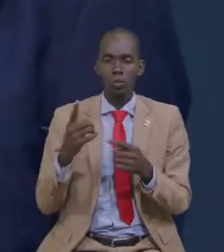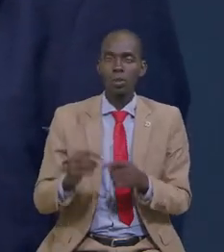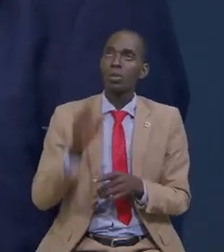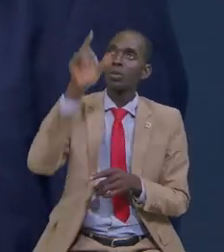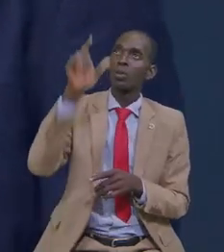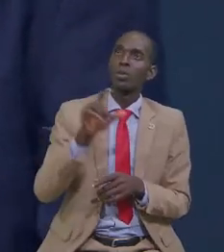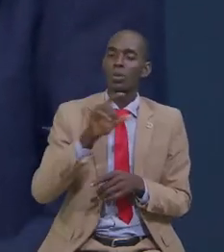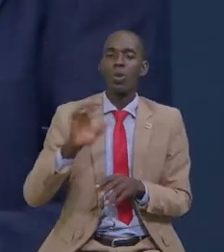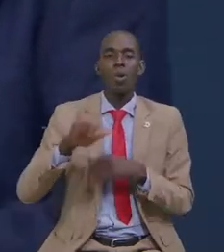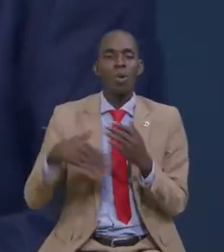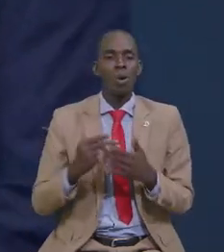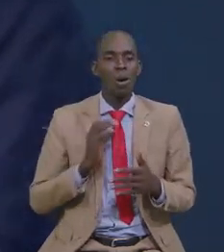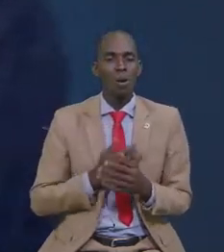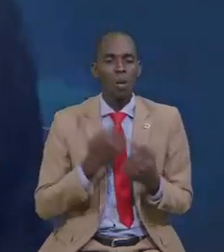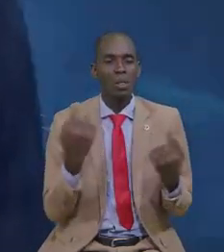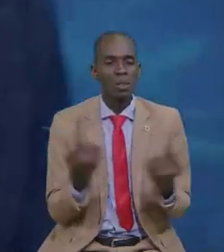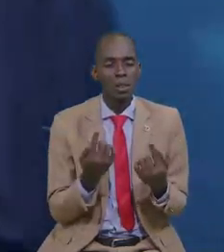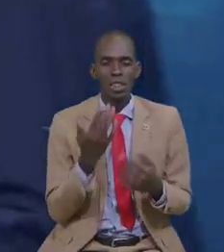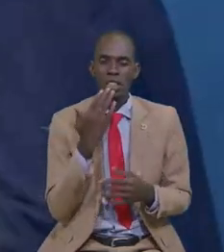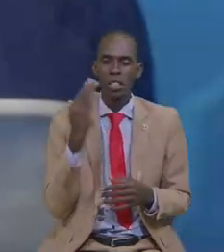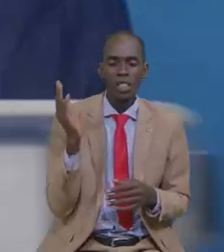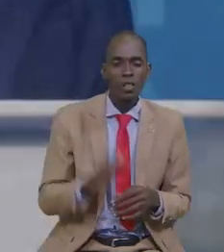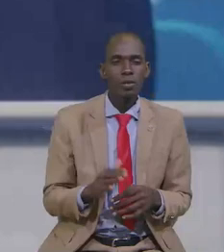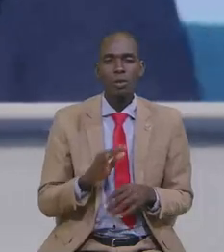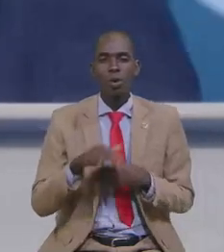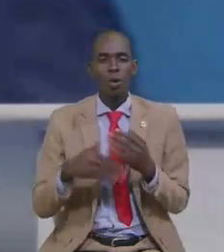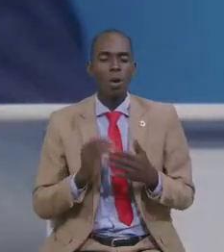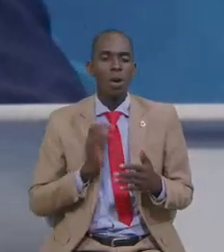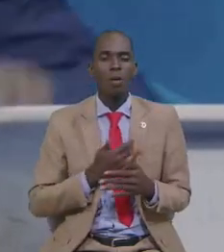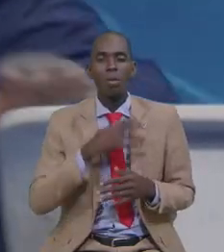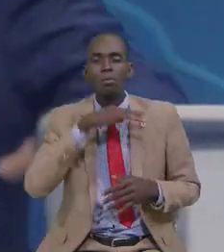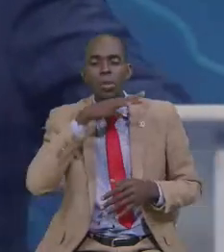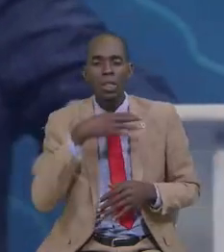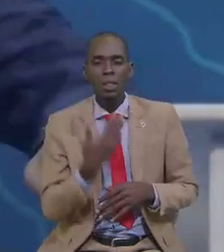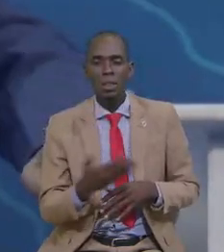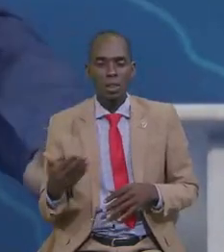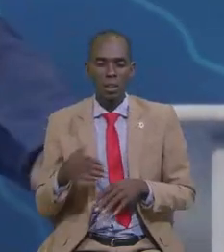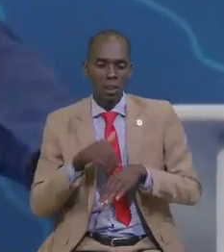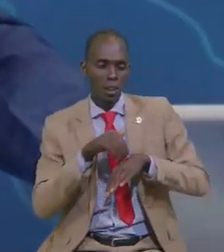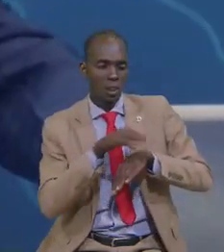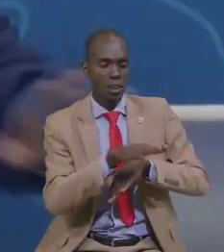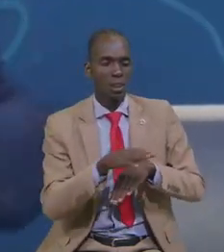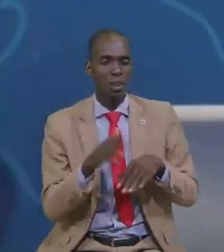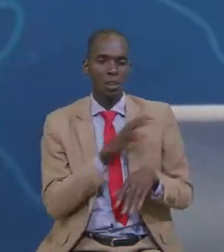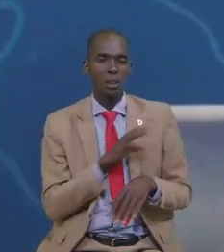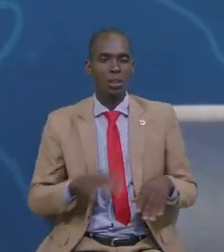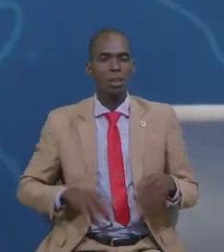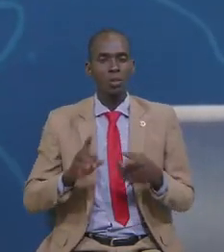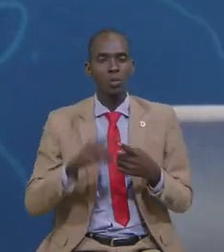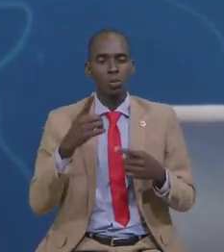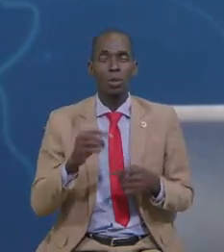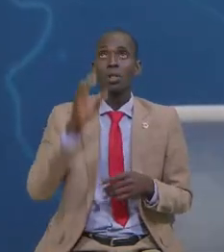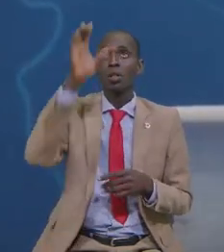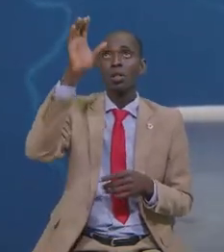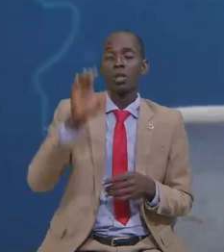nos péchés, tous nos torts, toutes nos transgressions, toutes nos iniquités, l'ont envoyé à